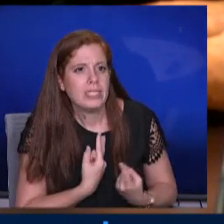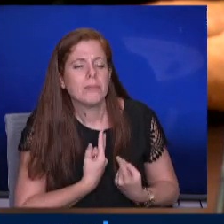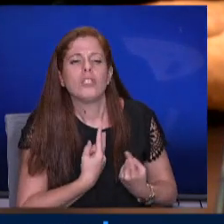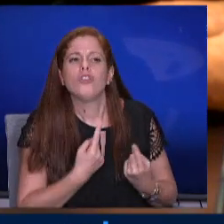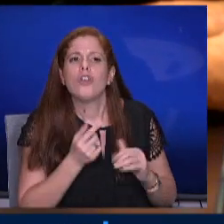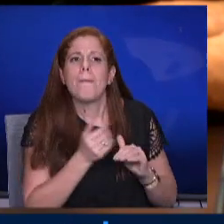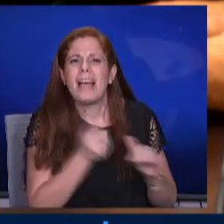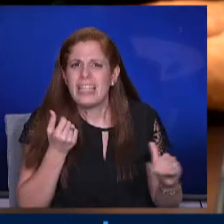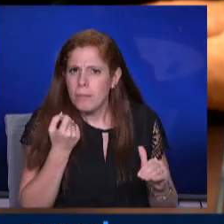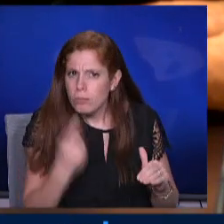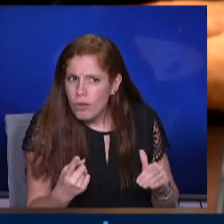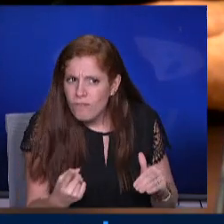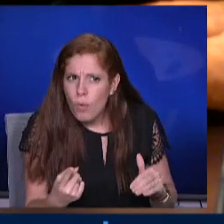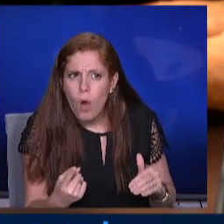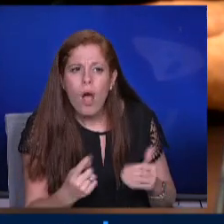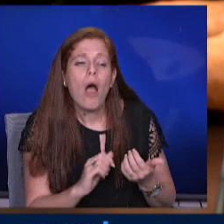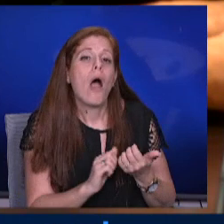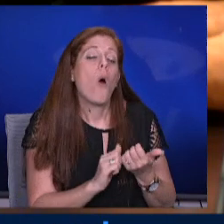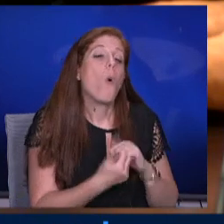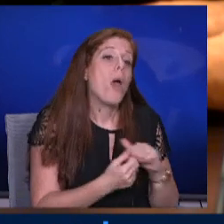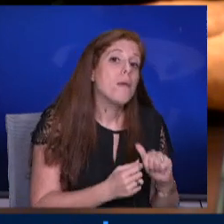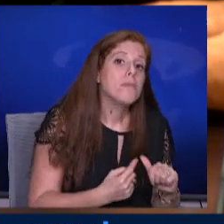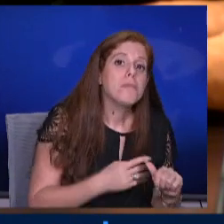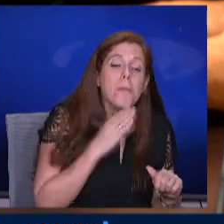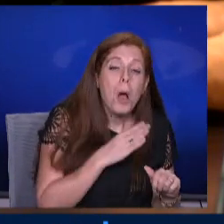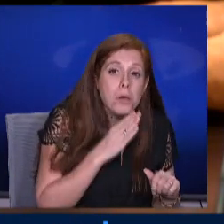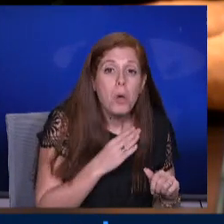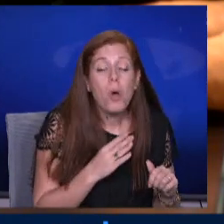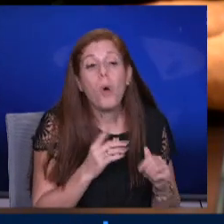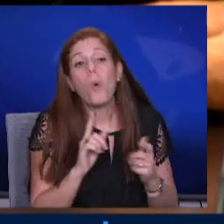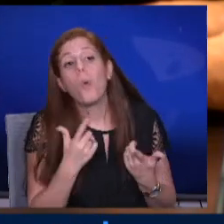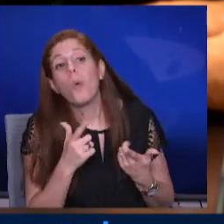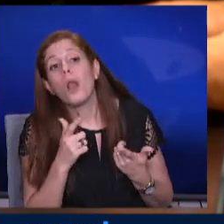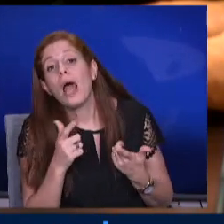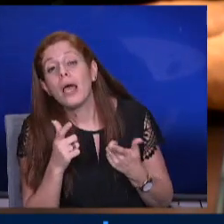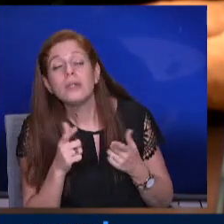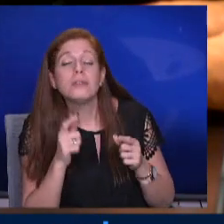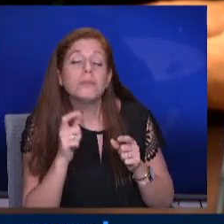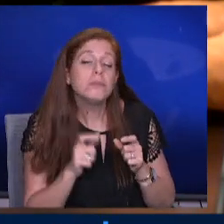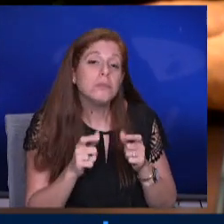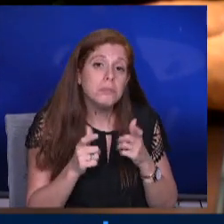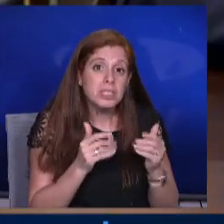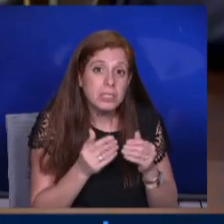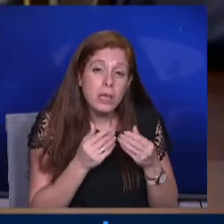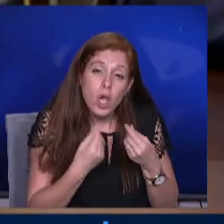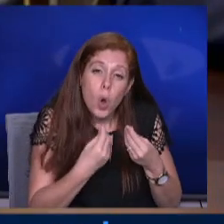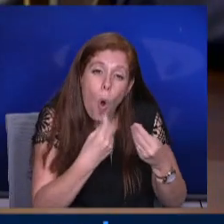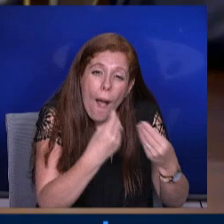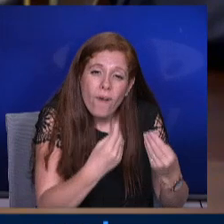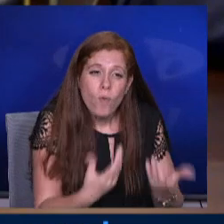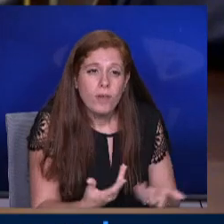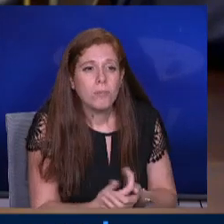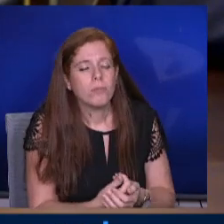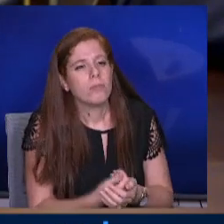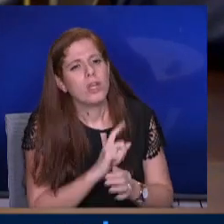שמקדימים בשבוע, אולי פנצ'ר, אולי מישהו ילחץ על כפתור לא נכון. אולי מישהו יצביע פעמיים. אין שום סיבה